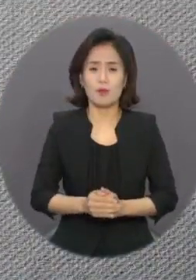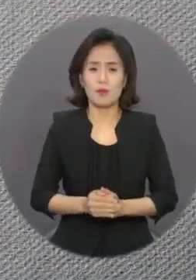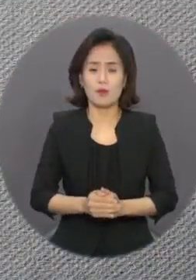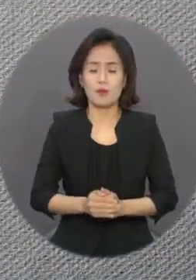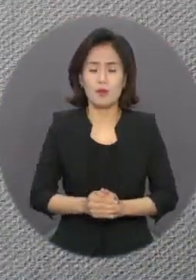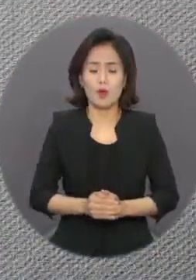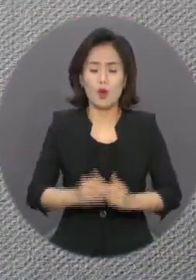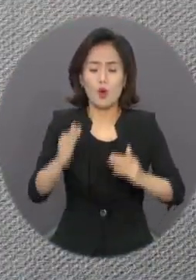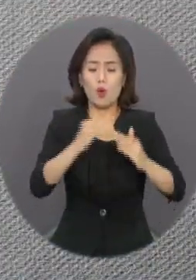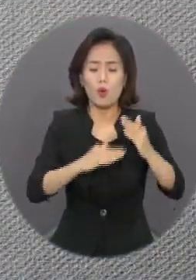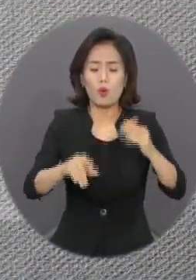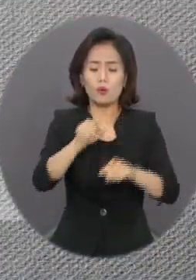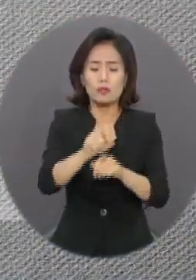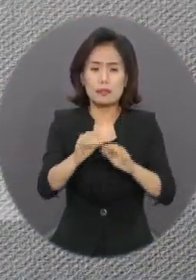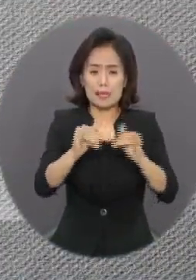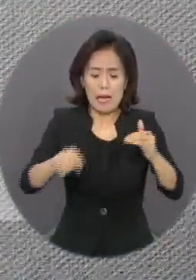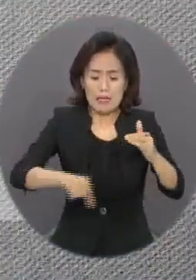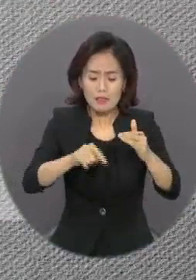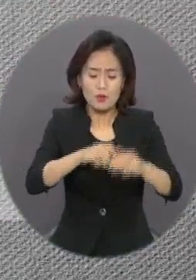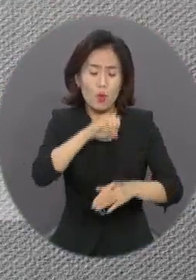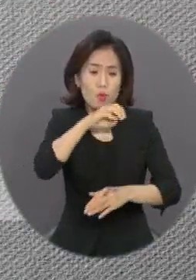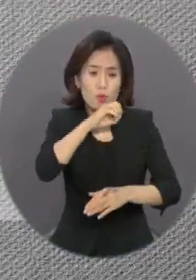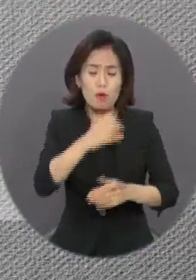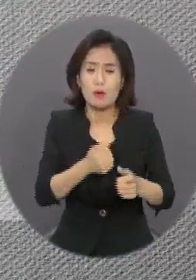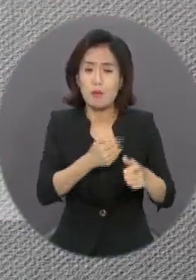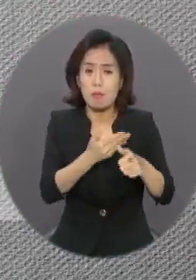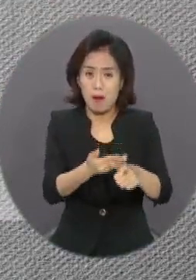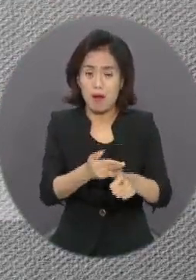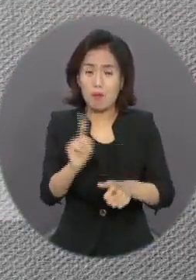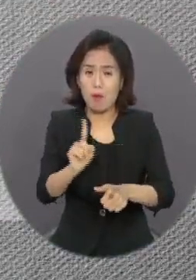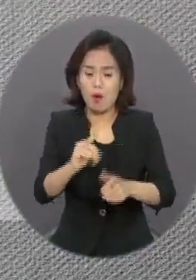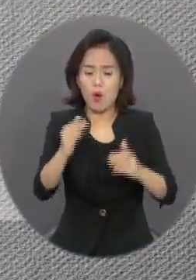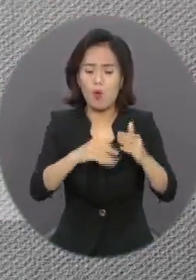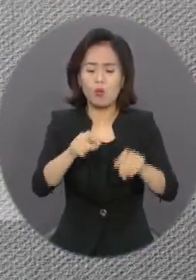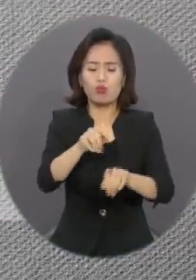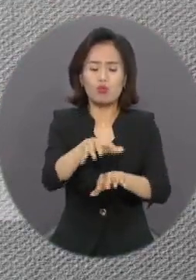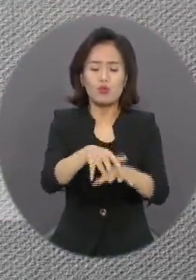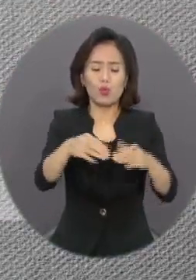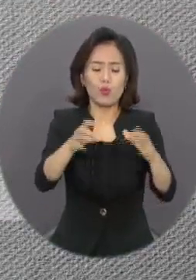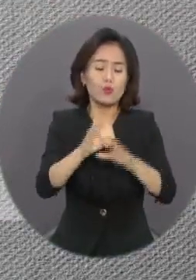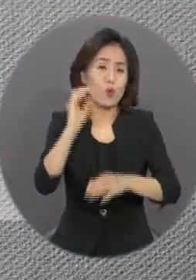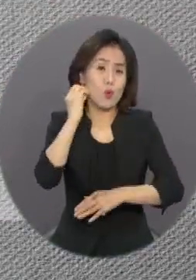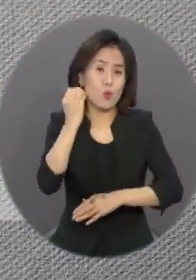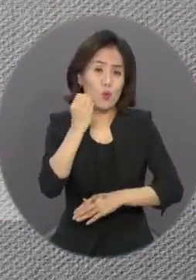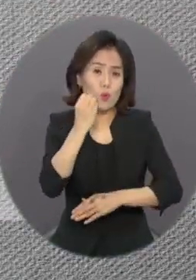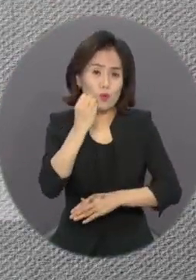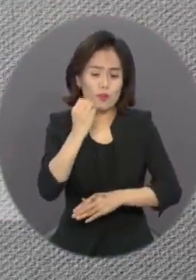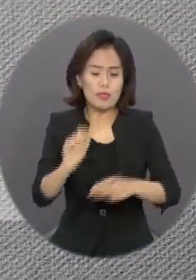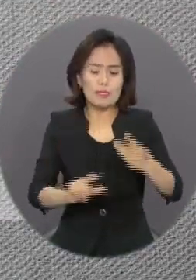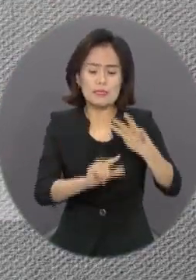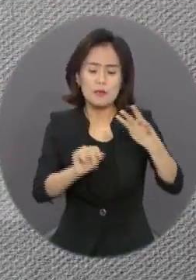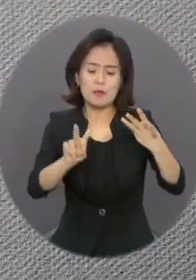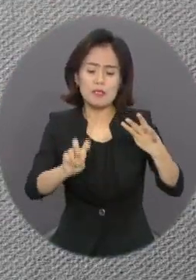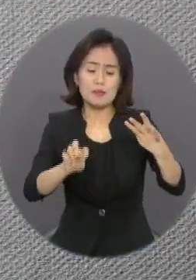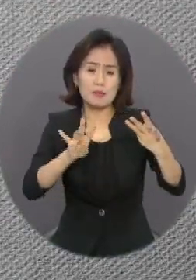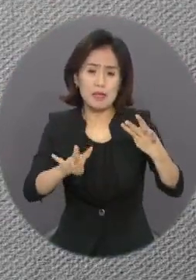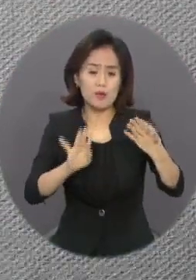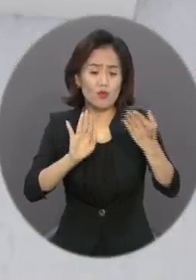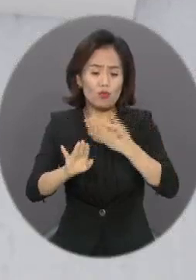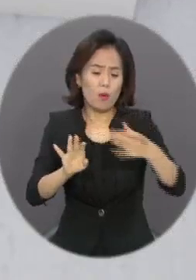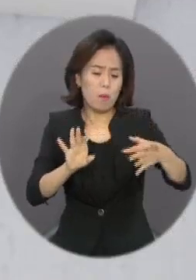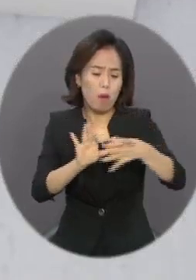익명의 공직자들의 내부 성토가 이어졌던 전남도청 공무원 노조 홈페이지는 지난 24일 이후 접속되지 않고